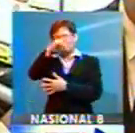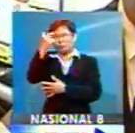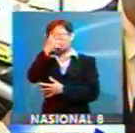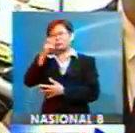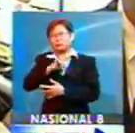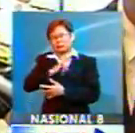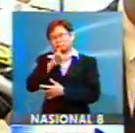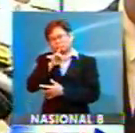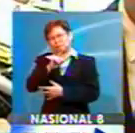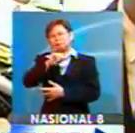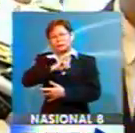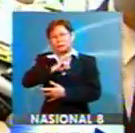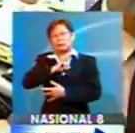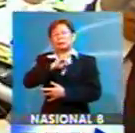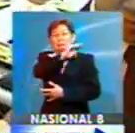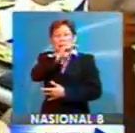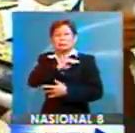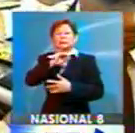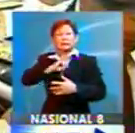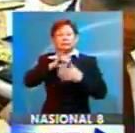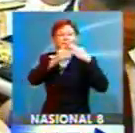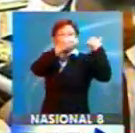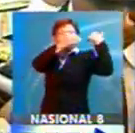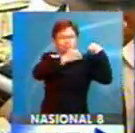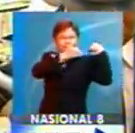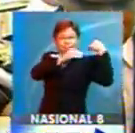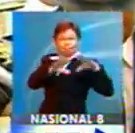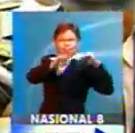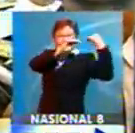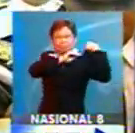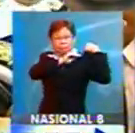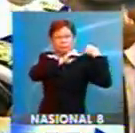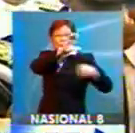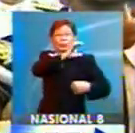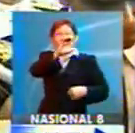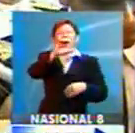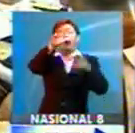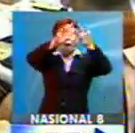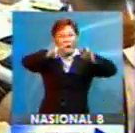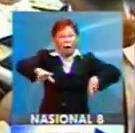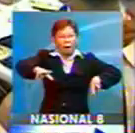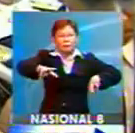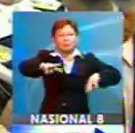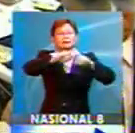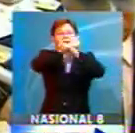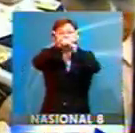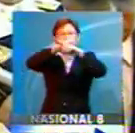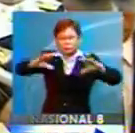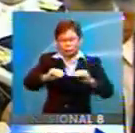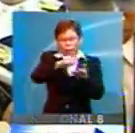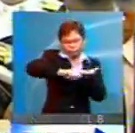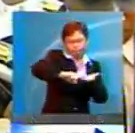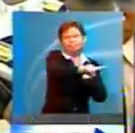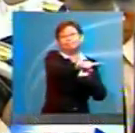memang sebagai menteri yang bertanggungjawab dan sekarang ni mempengerusikan ADMM, ASEAN Defence Ministers Meeting, minggu